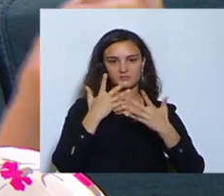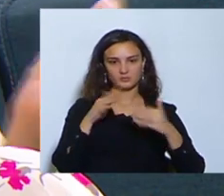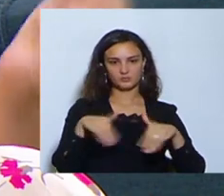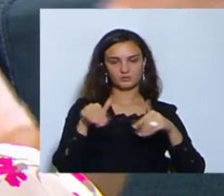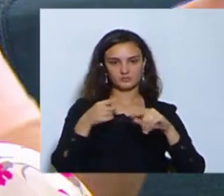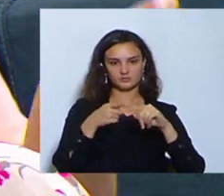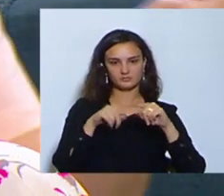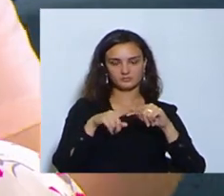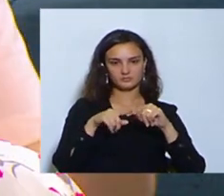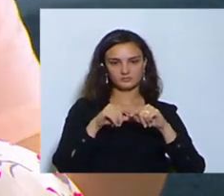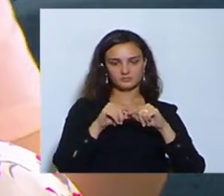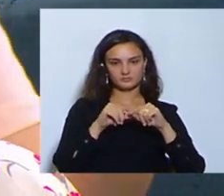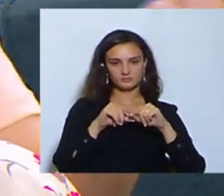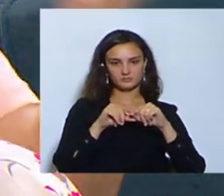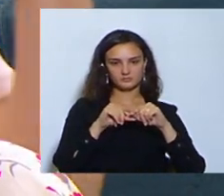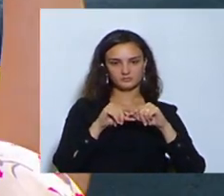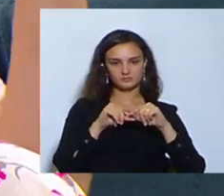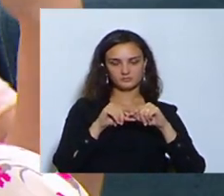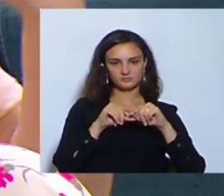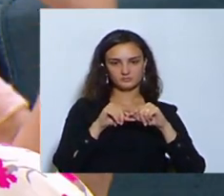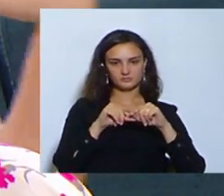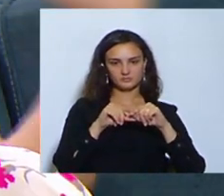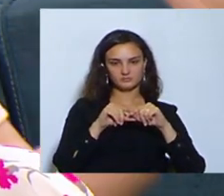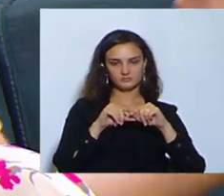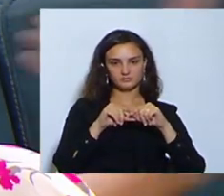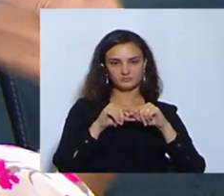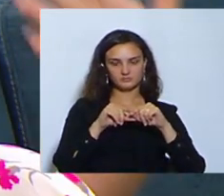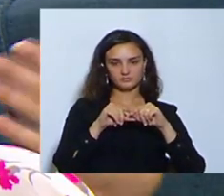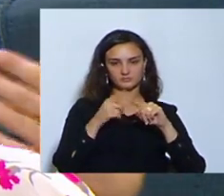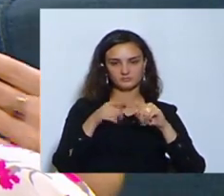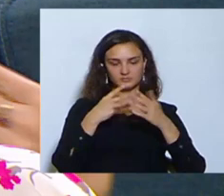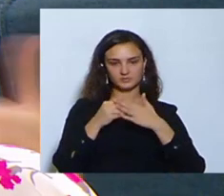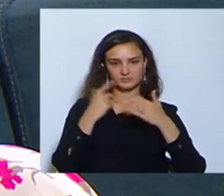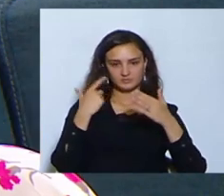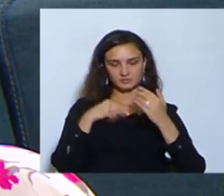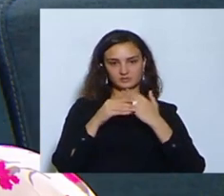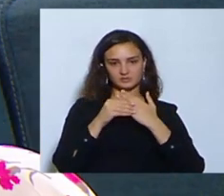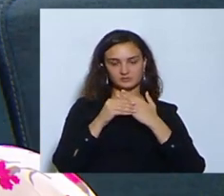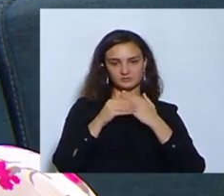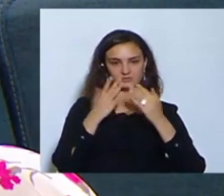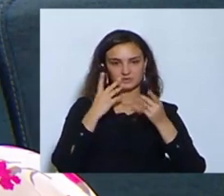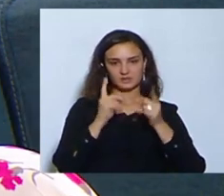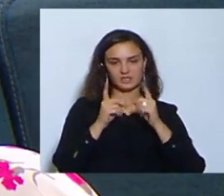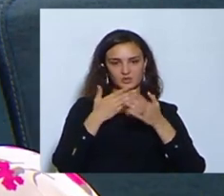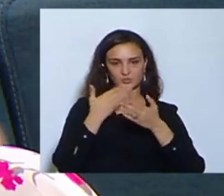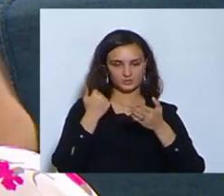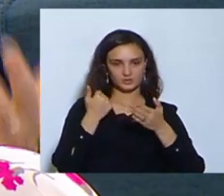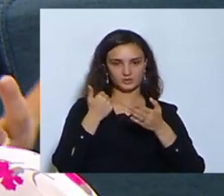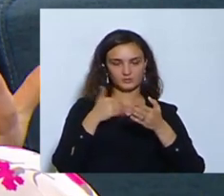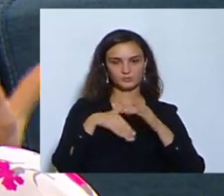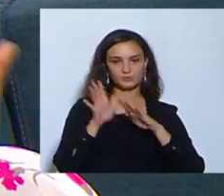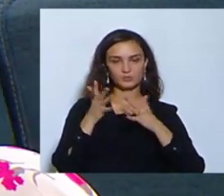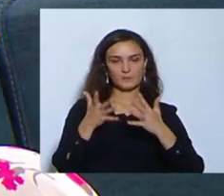წუთში დაეჭიდო მას და დაუმტკიცო, რომ მისი წარმოსახვა საკუთარი სხეულის არარეალისტურია. ბევრად